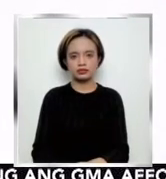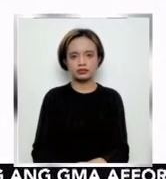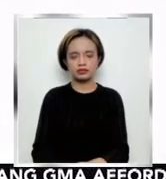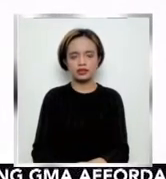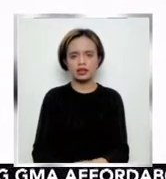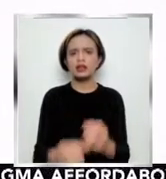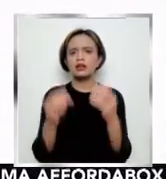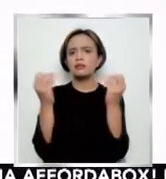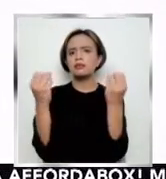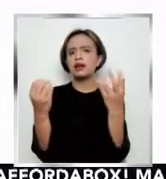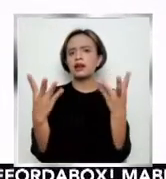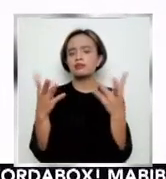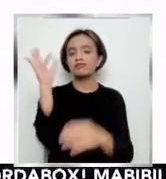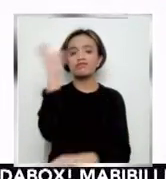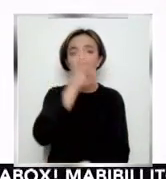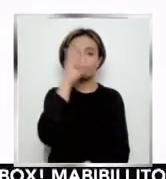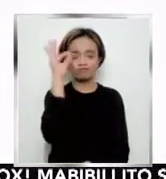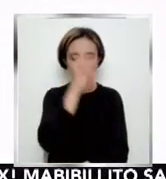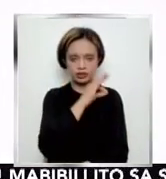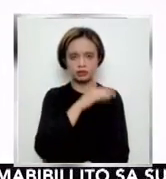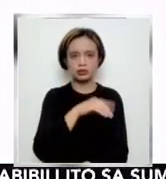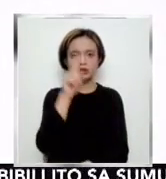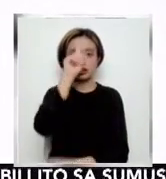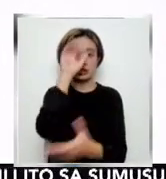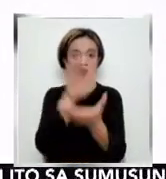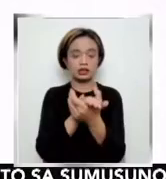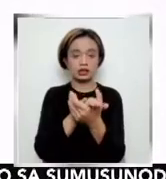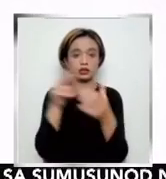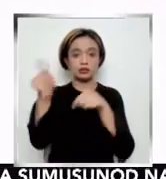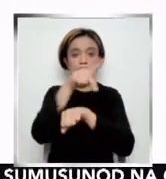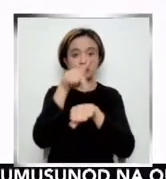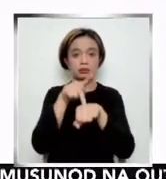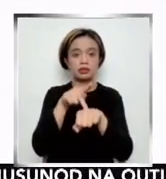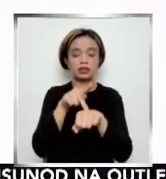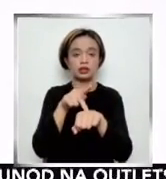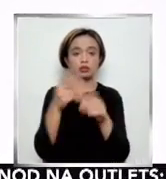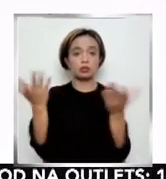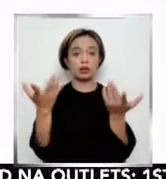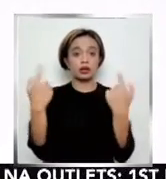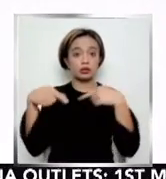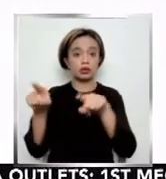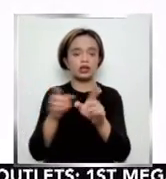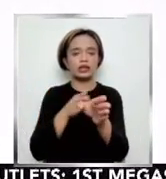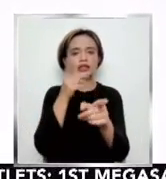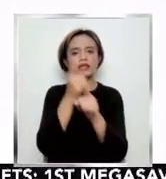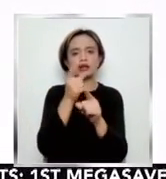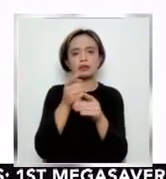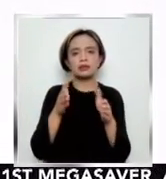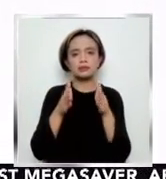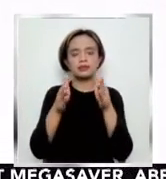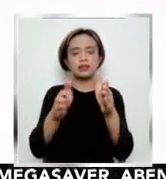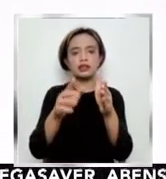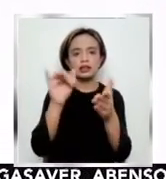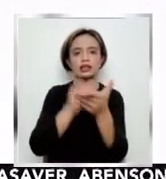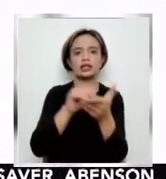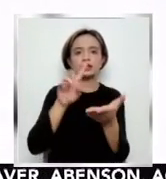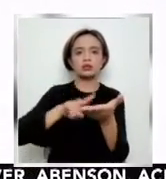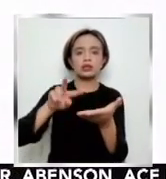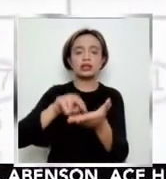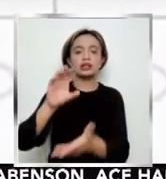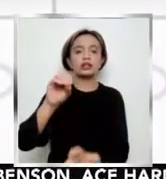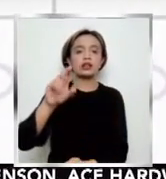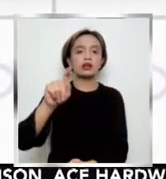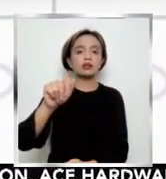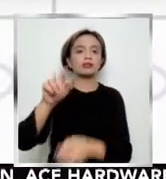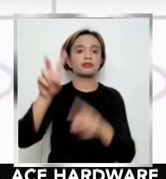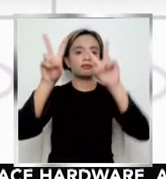naniniwalang patungo sa tamang direksyon ang Pilipinas base po sa pinakahuling tugon ng masa survey ng grupong Okta Research. Sa